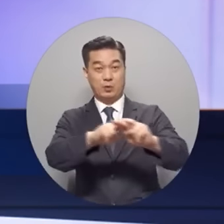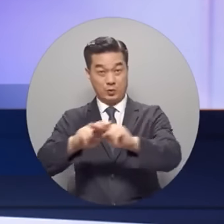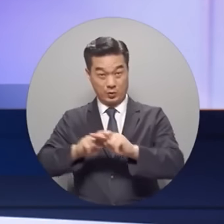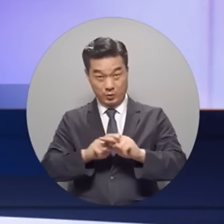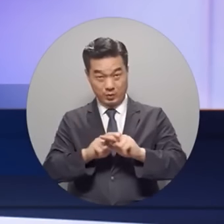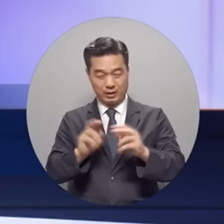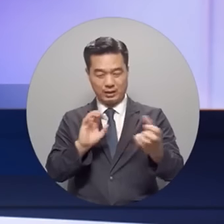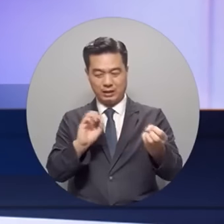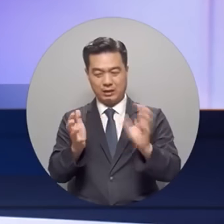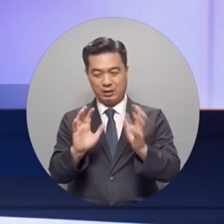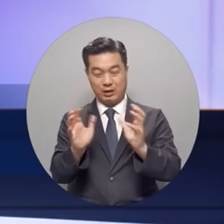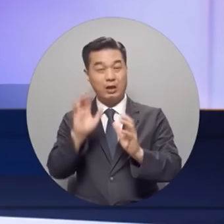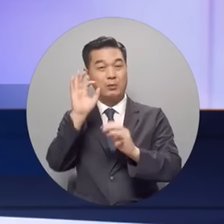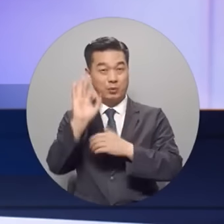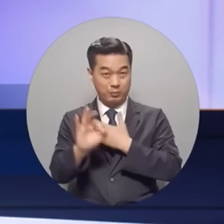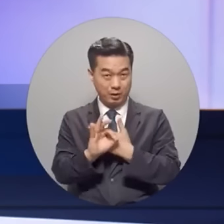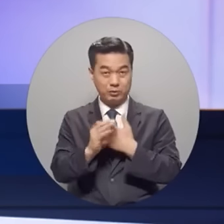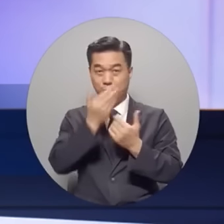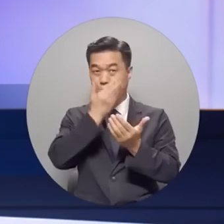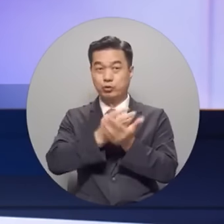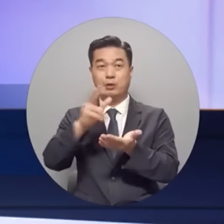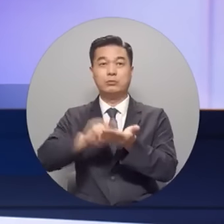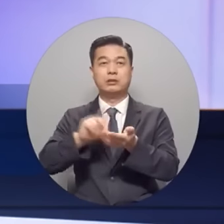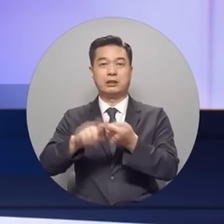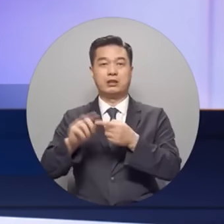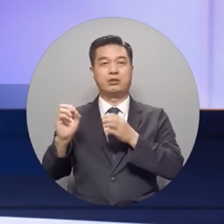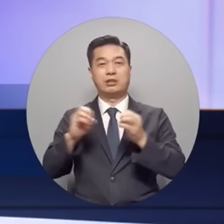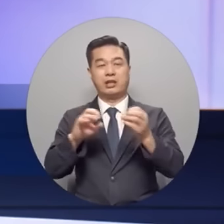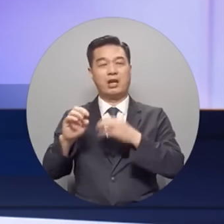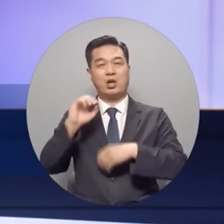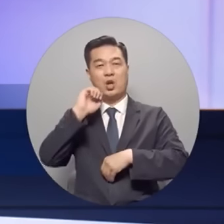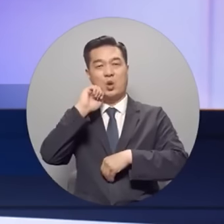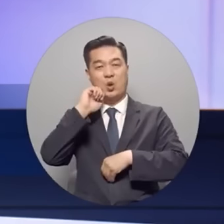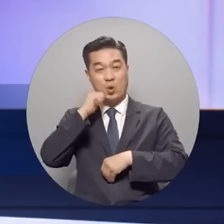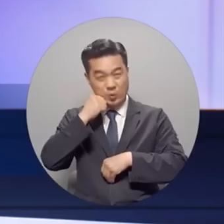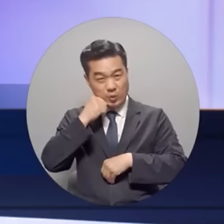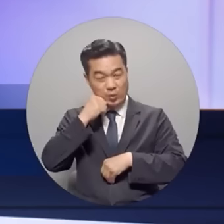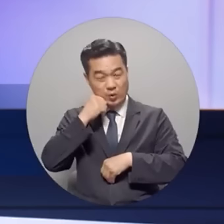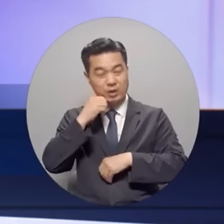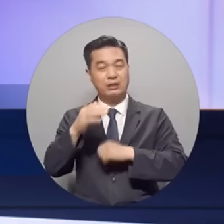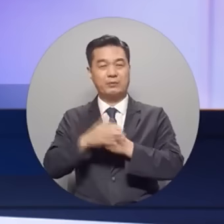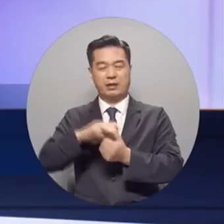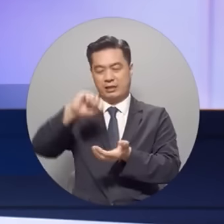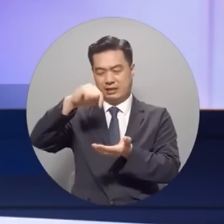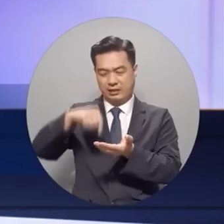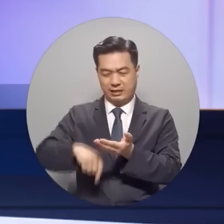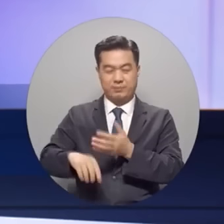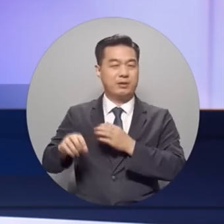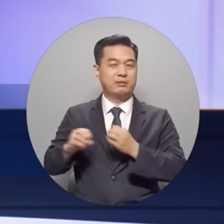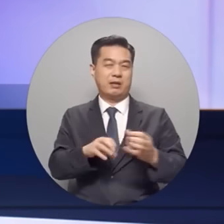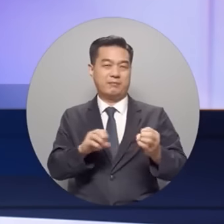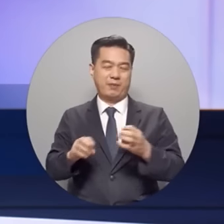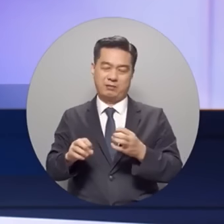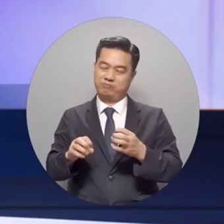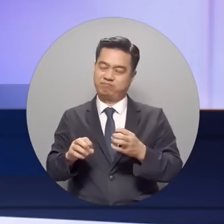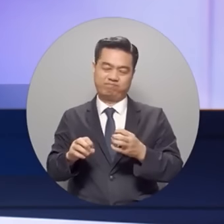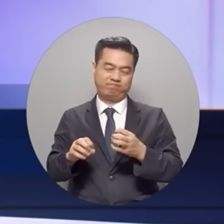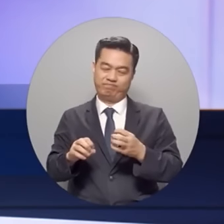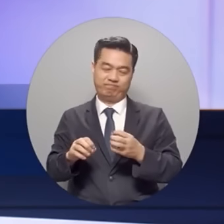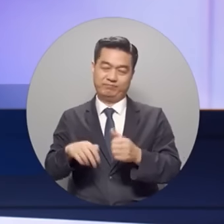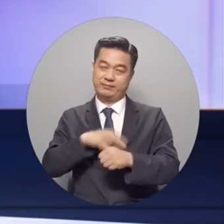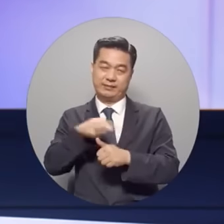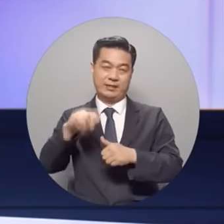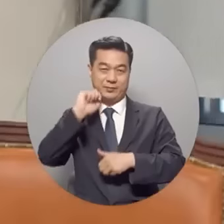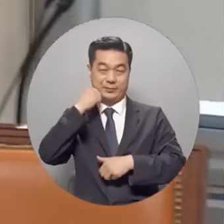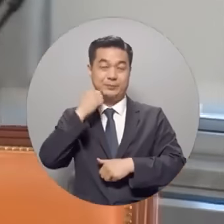보면 현안에 대해서 뭐 이야기를 하기도 어렵지만 한다 하더라도 깊이 있는 논의가 오고 가기는 어려운